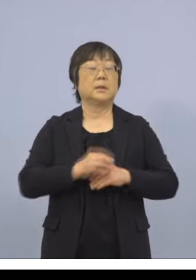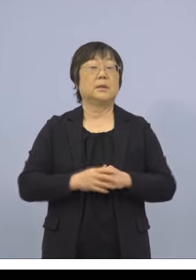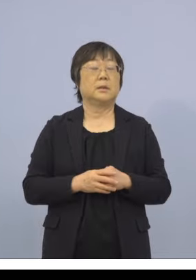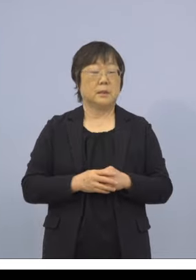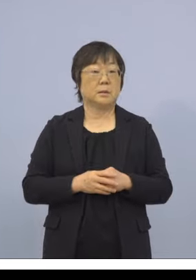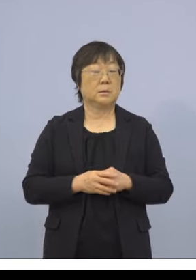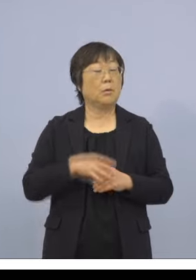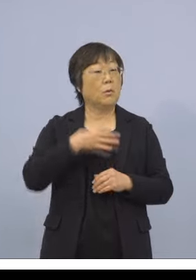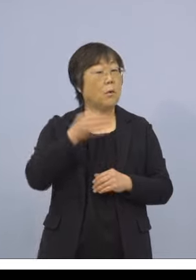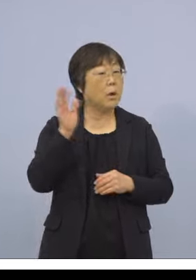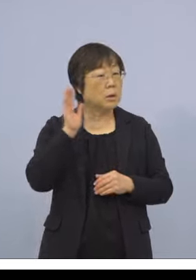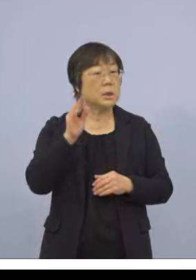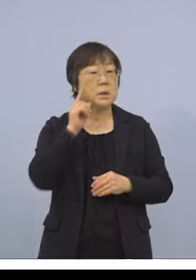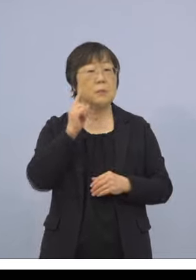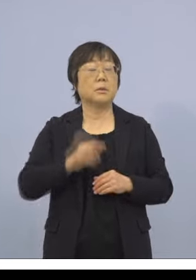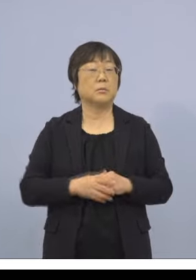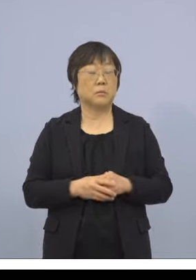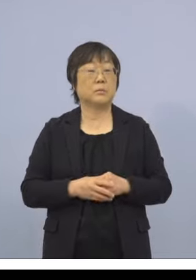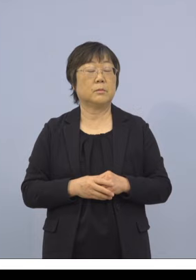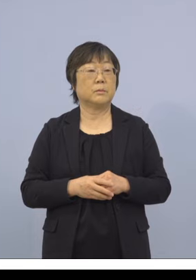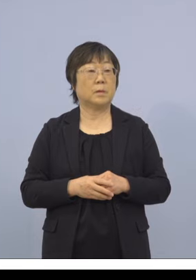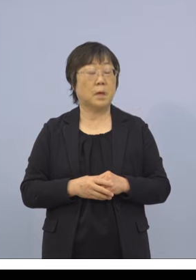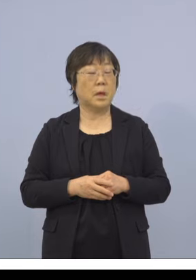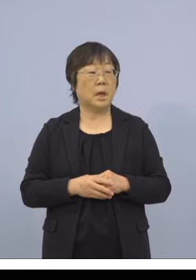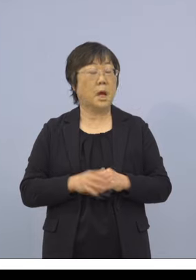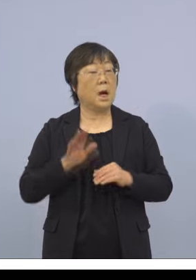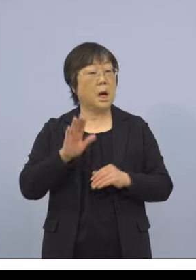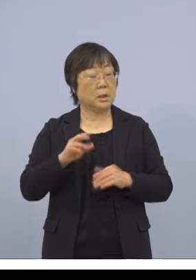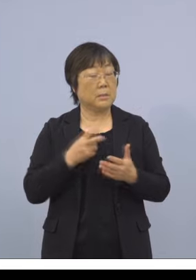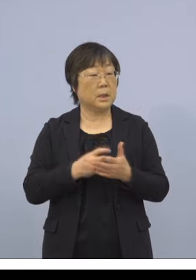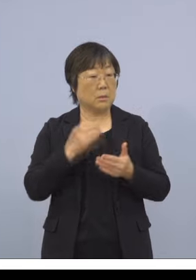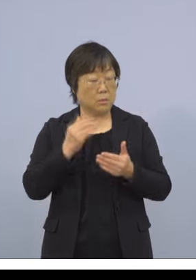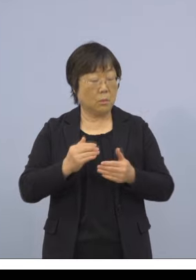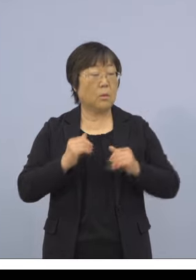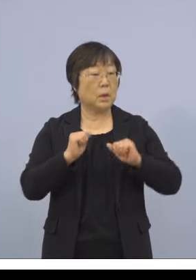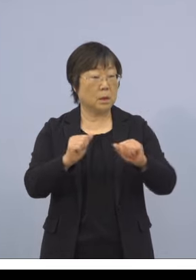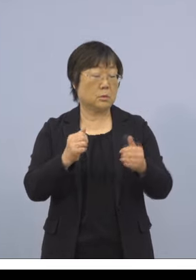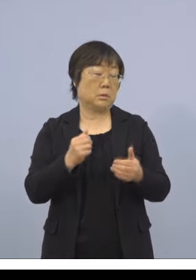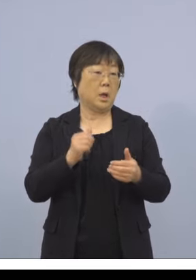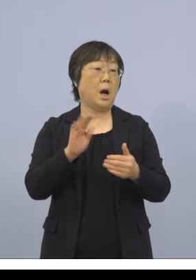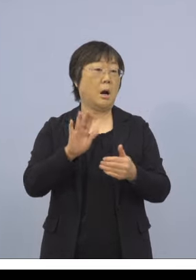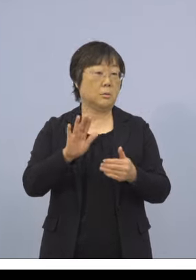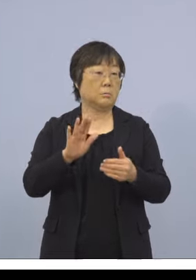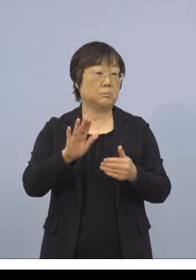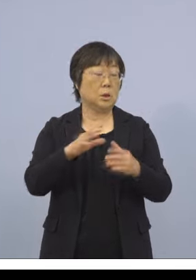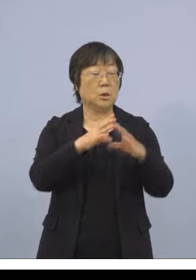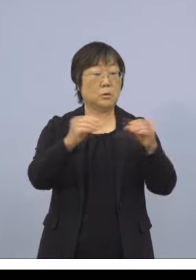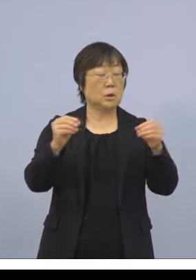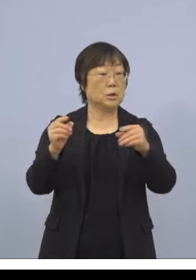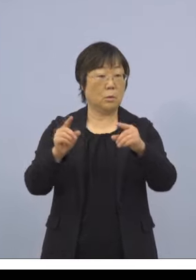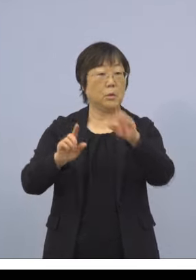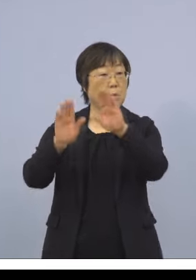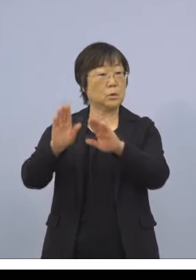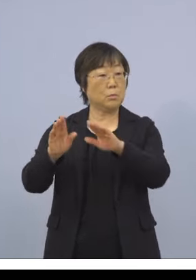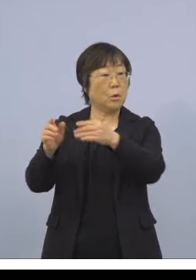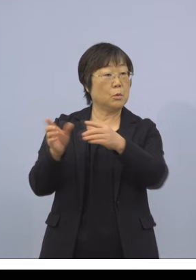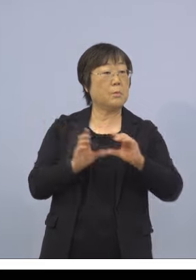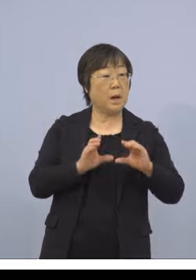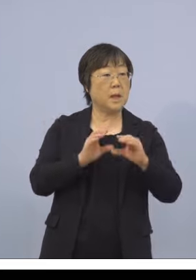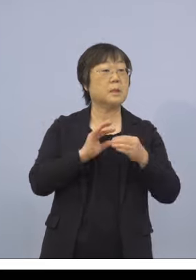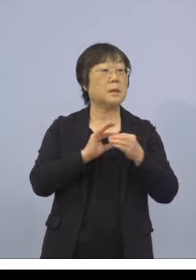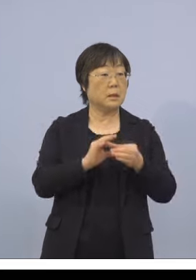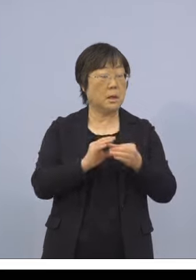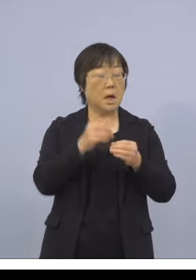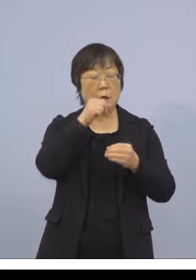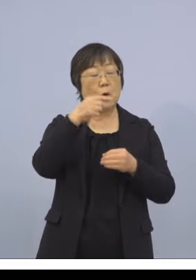方の声を聞くとですね、やるべきこと、やらなきゃいけないことがあるということで、国の動向も踏まえましてでありますが、